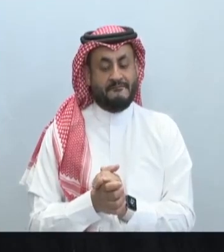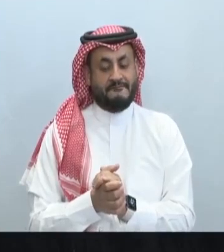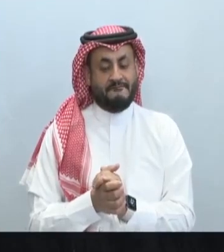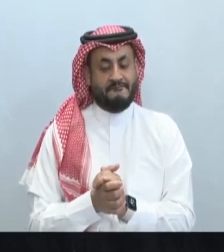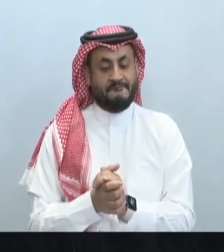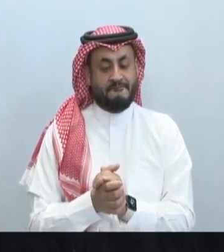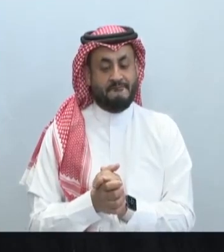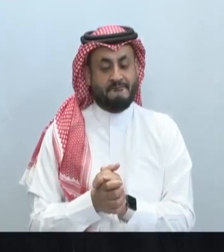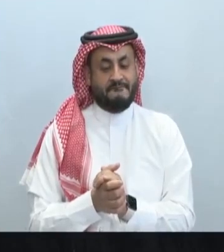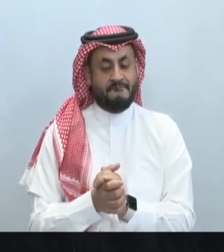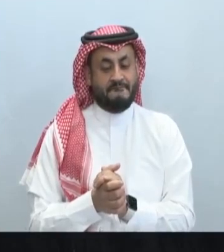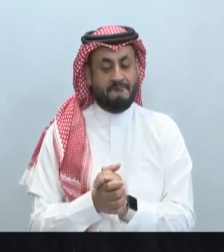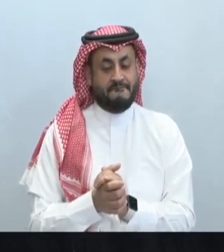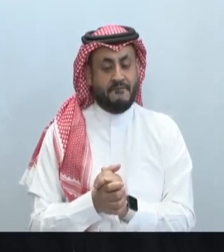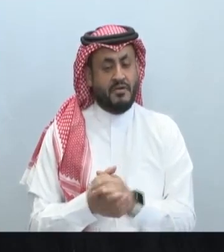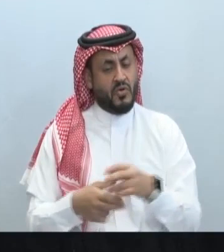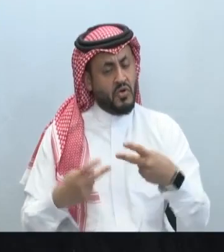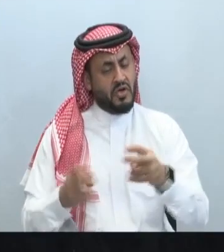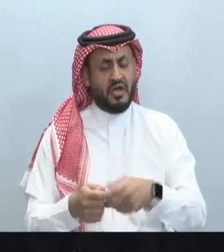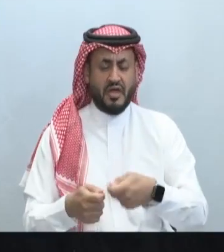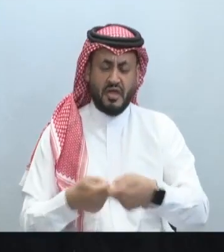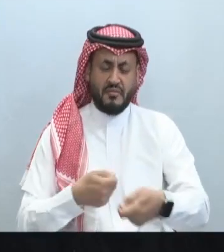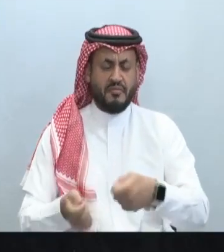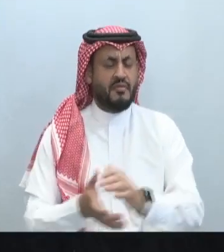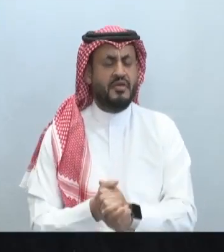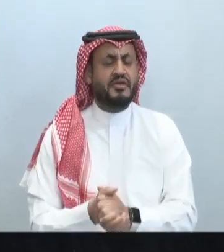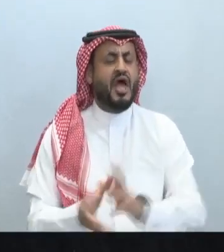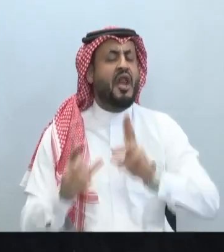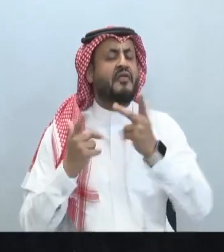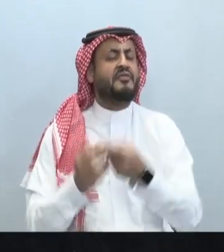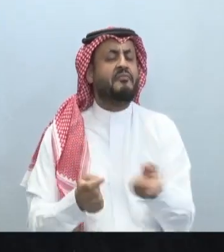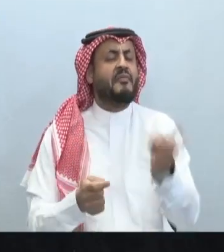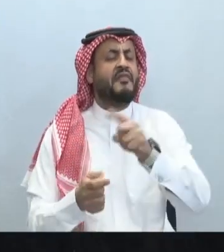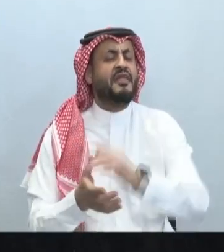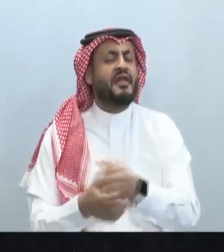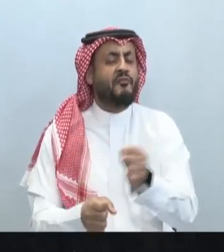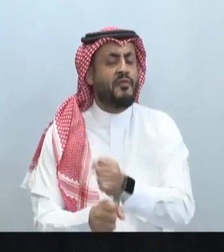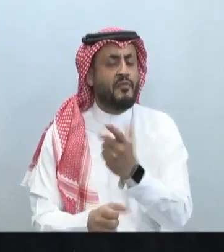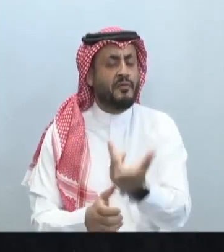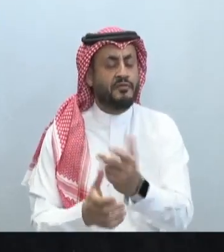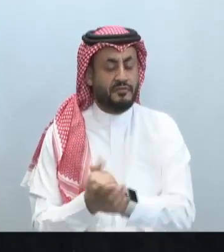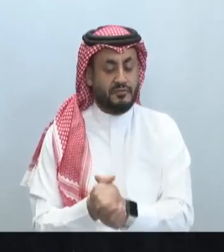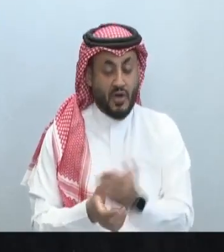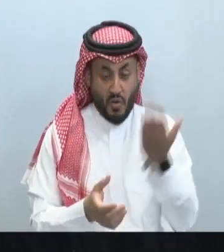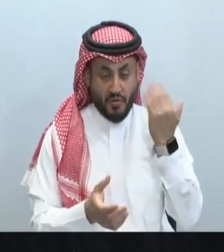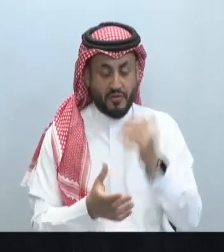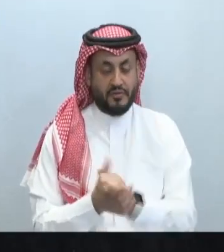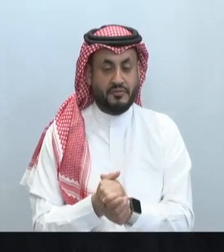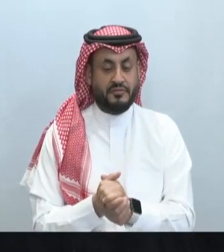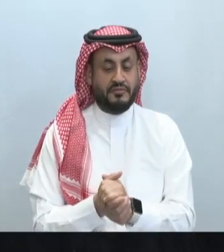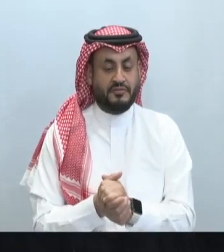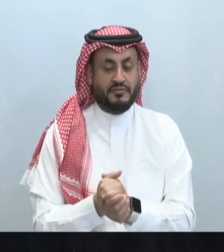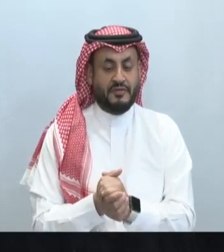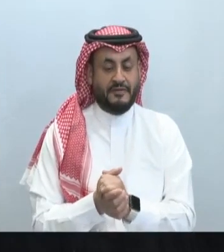م وقبيحه نعم هو قد يبيع لكن في المقابل ماذا سيحدث له قد ذكرنا ذلك ابنائي